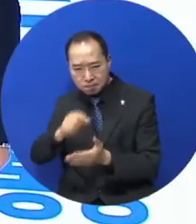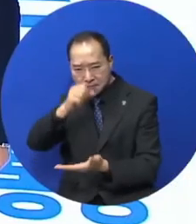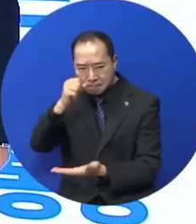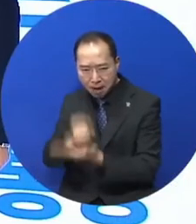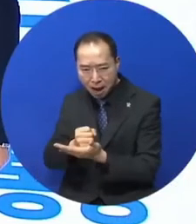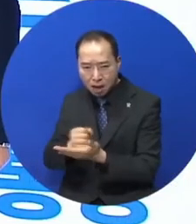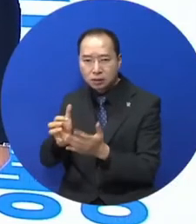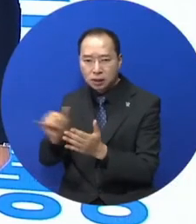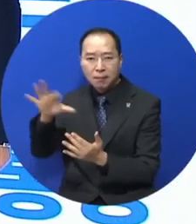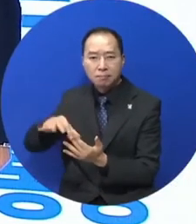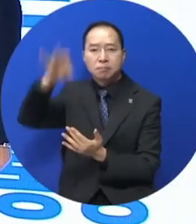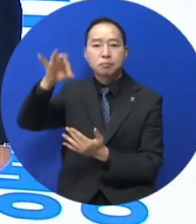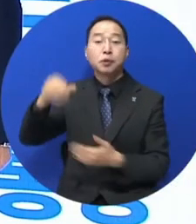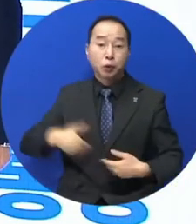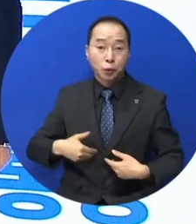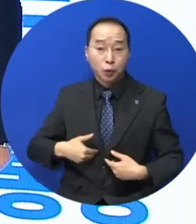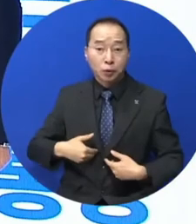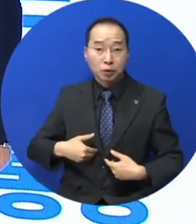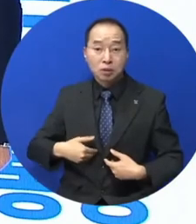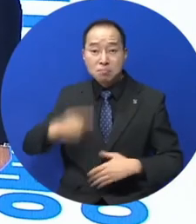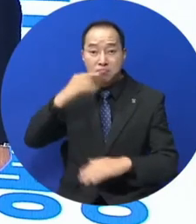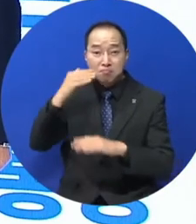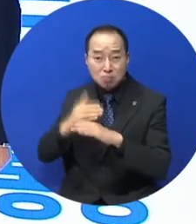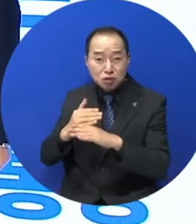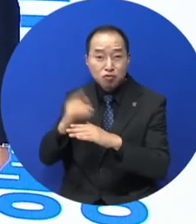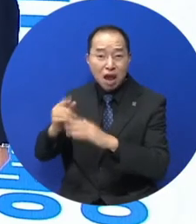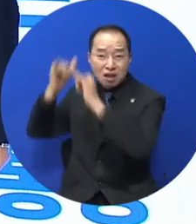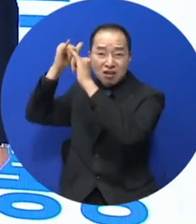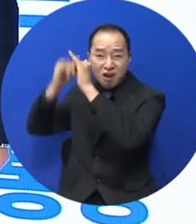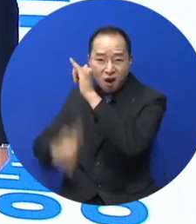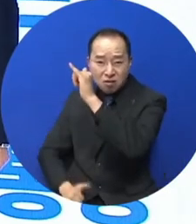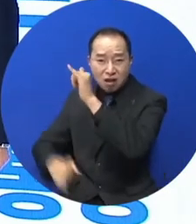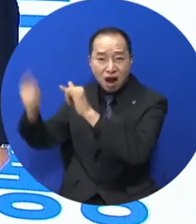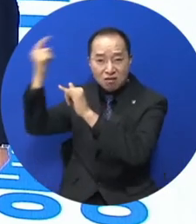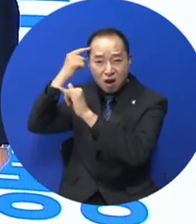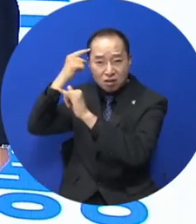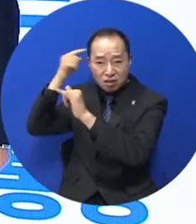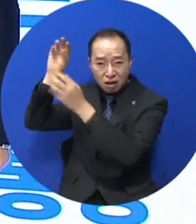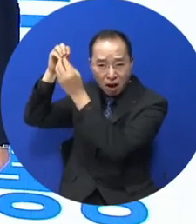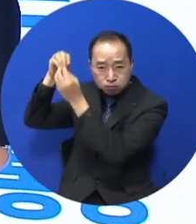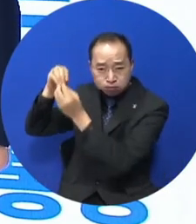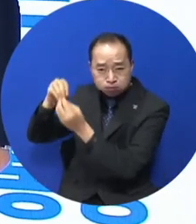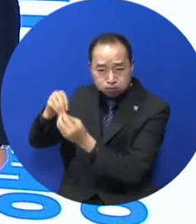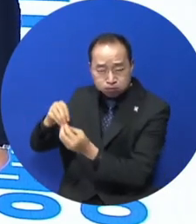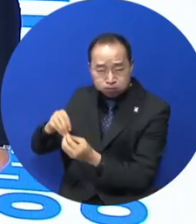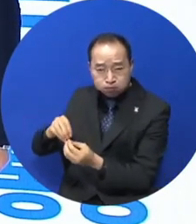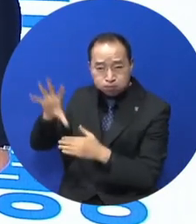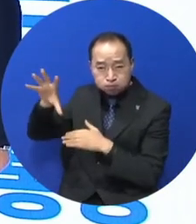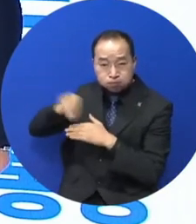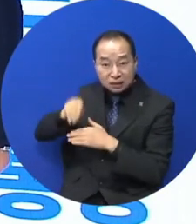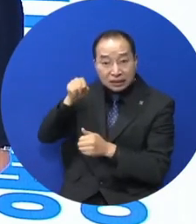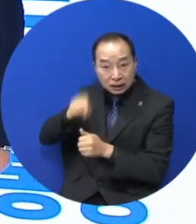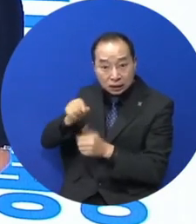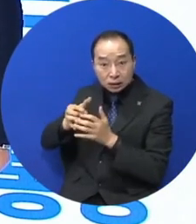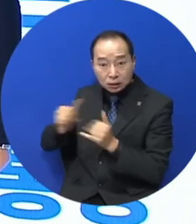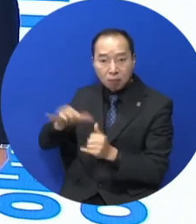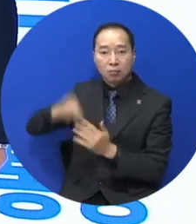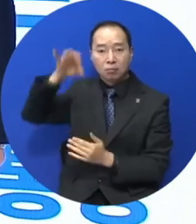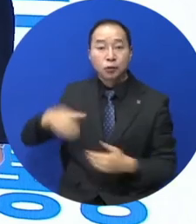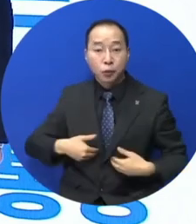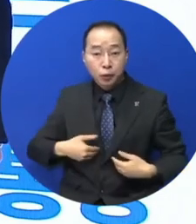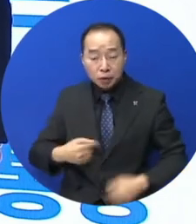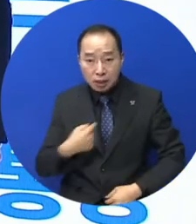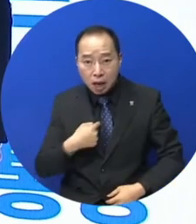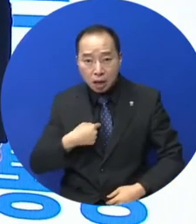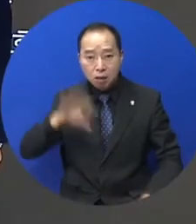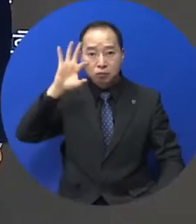민주당다운 후보라는 것은 민주당의 역사성과 정신을 계승하는 후보라고 생각합니다. 저 우상호는